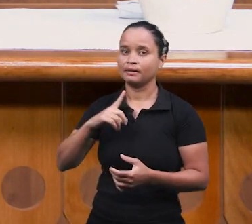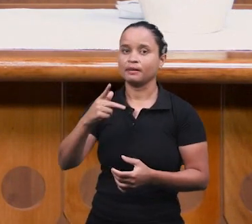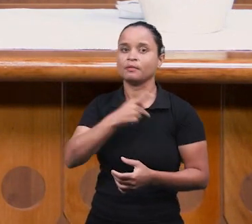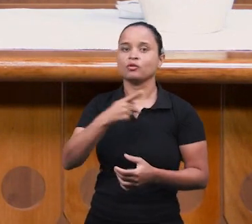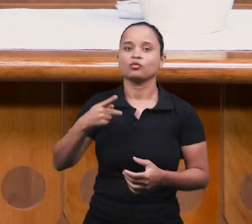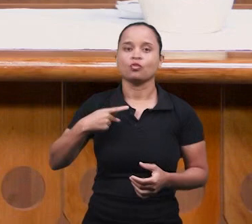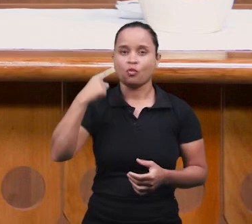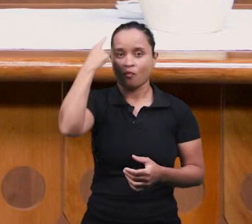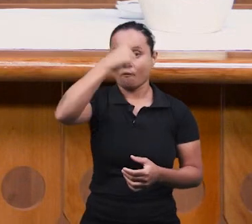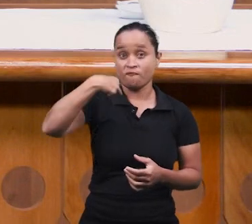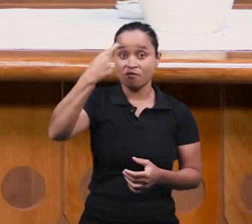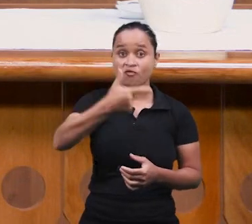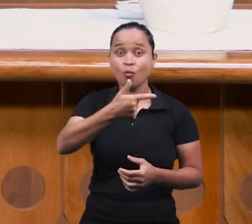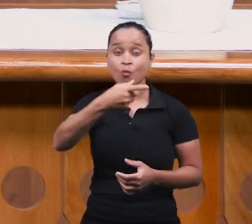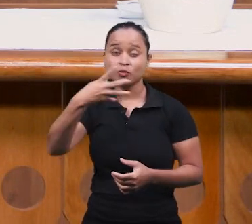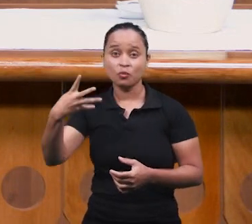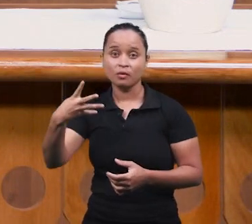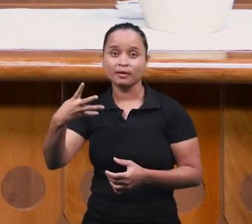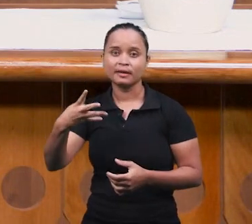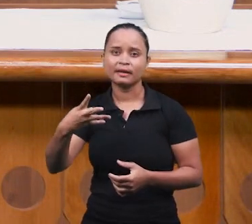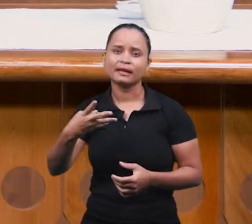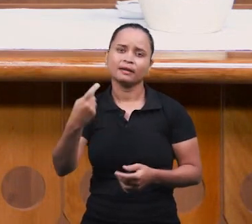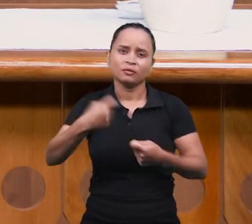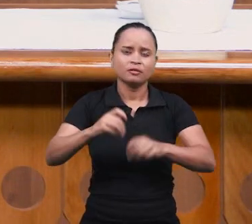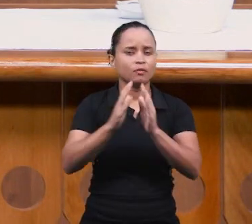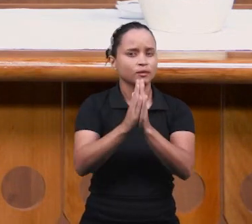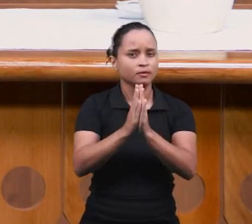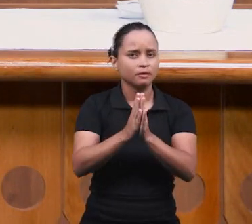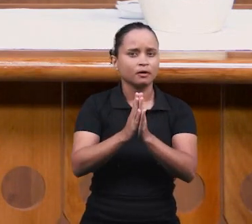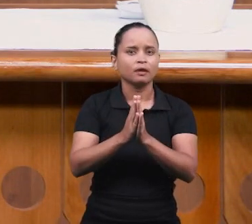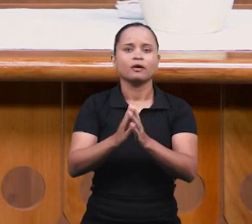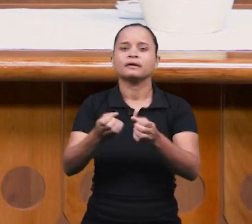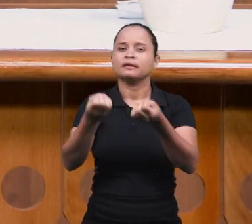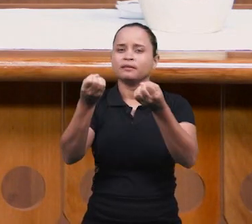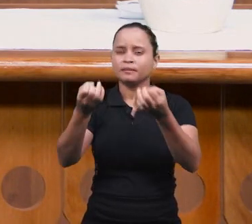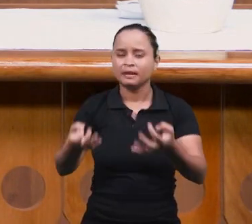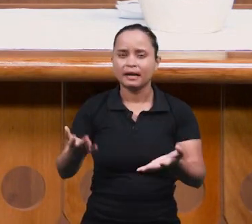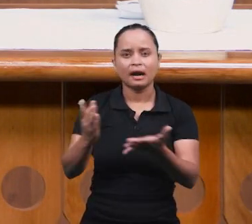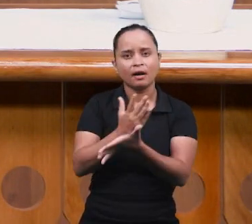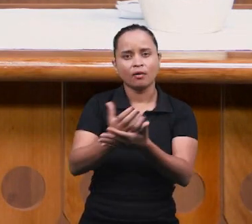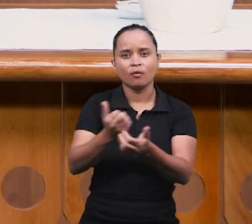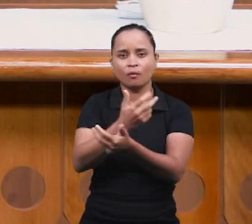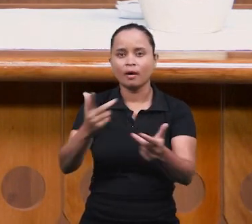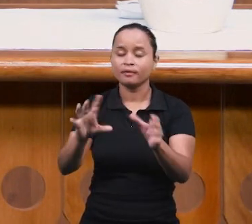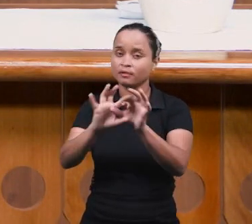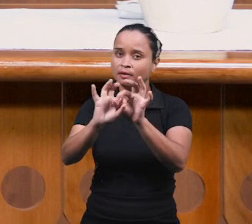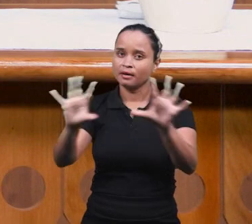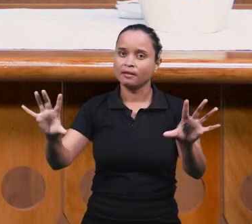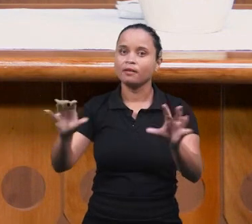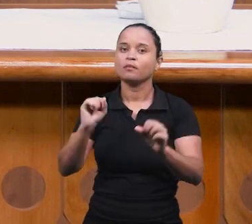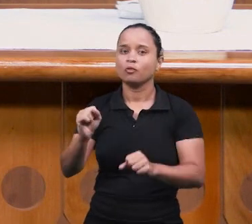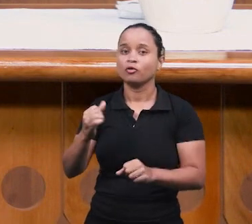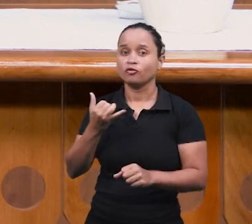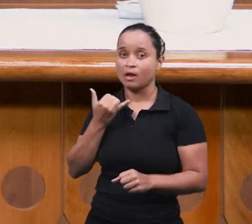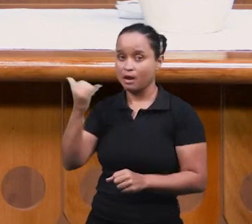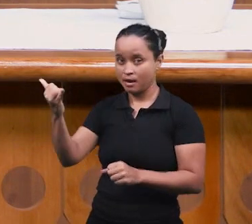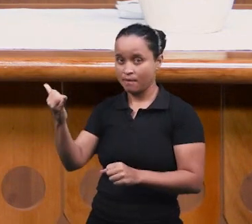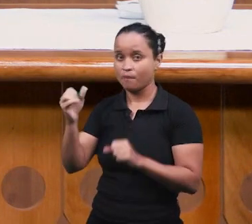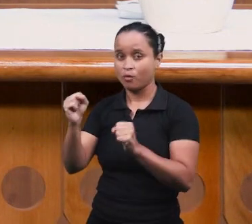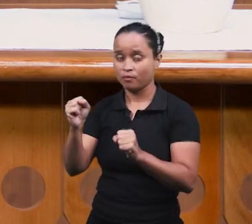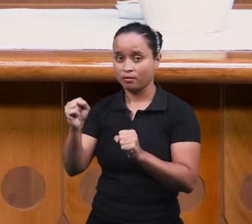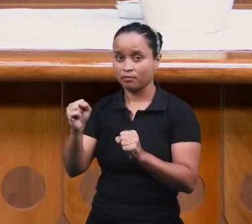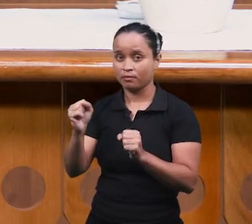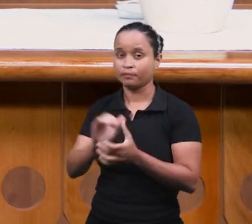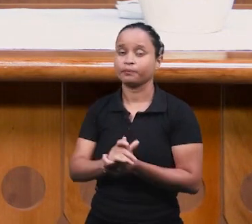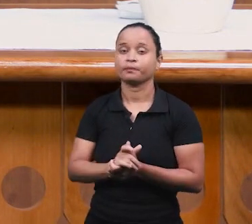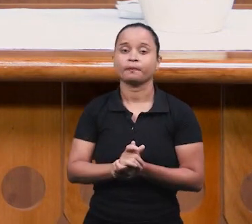qui sont 24 heures par jour. S'il y a un besoin de prière, une explication, vous